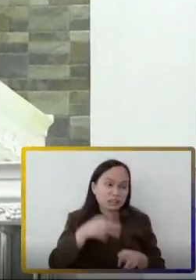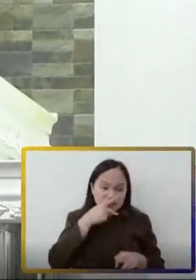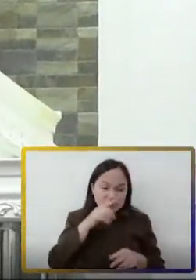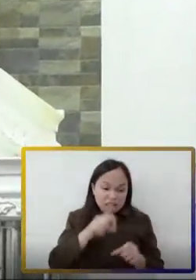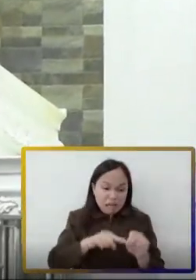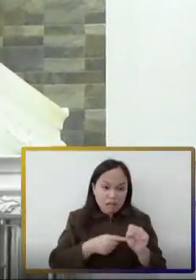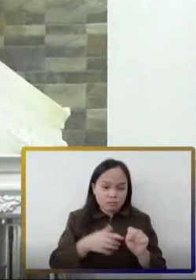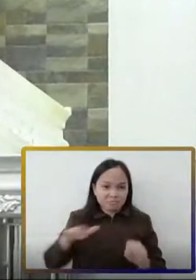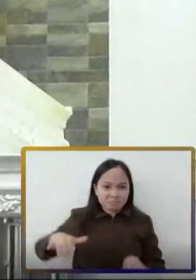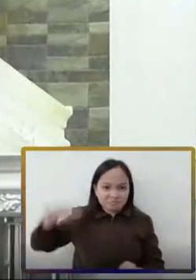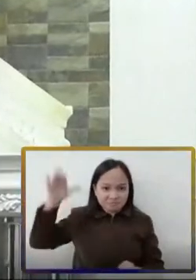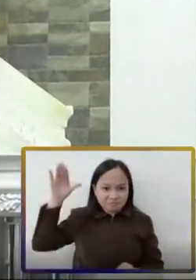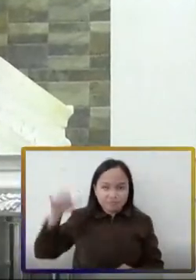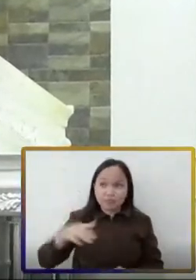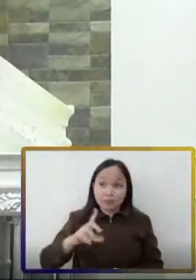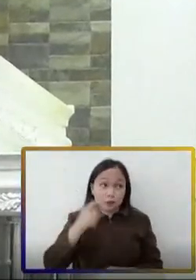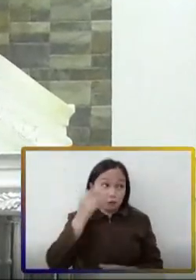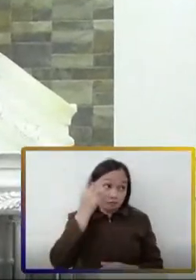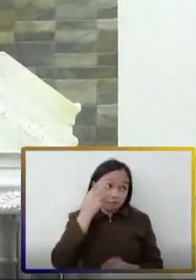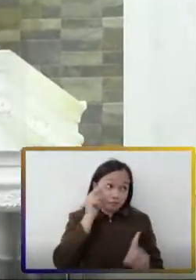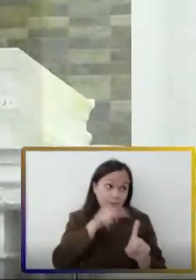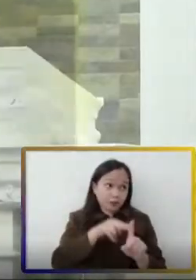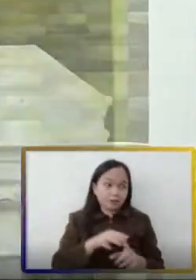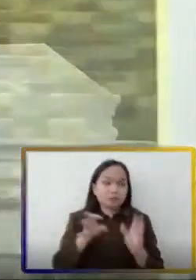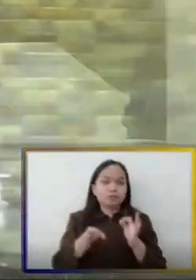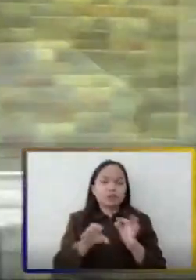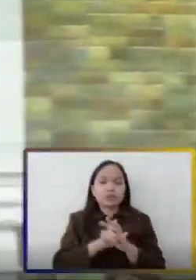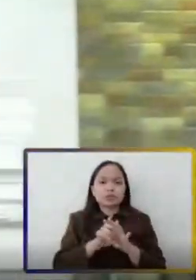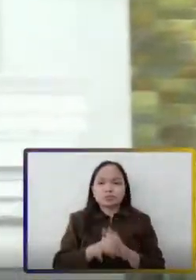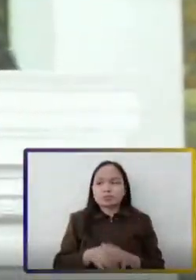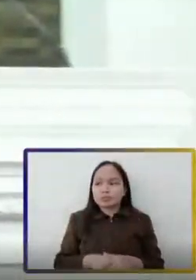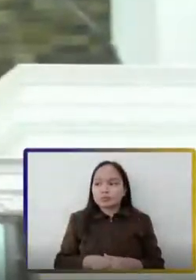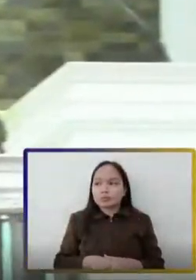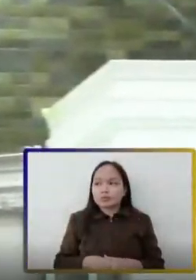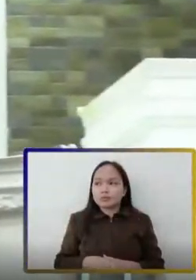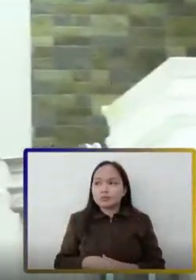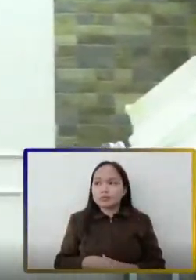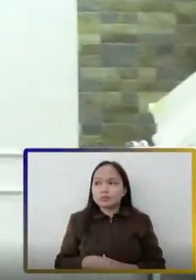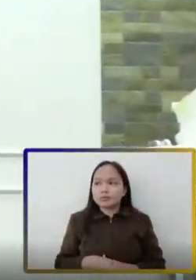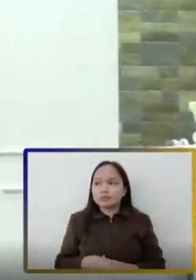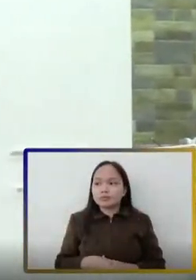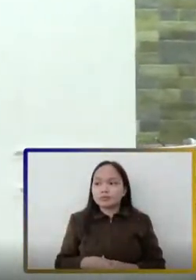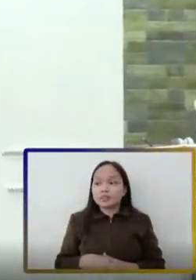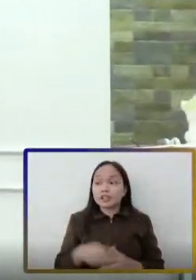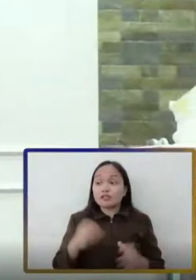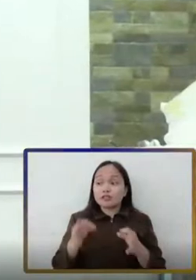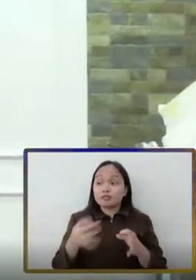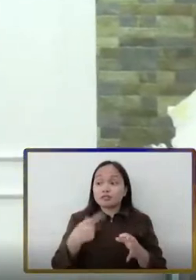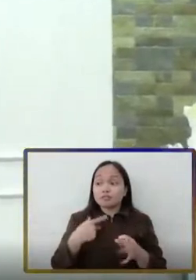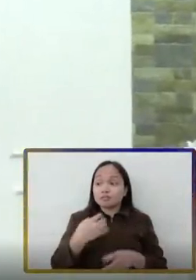Ngayon, mapansin mo yan pagka medyo nagpila-pila na sa kainan.